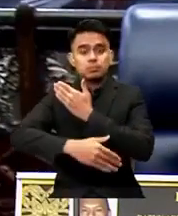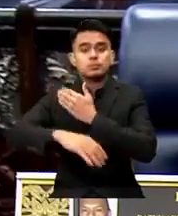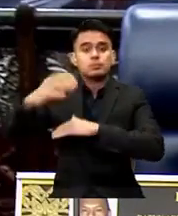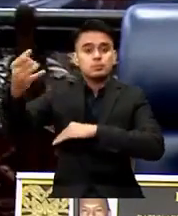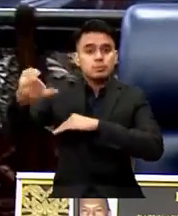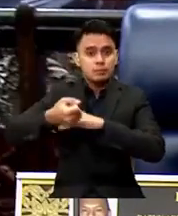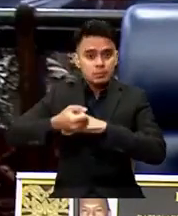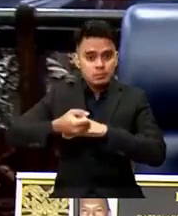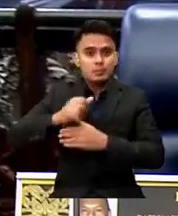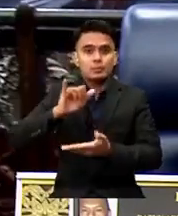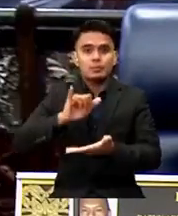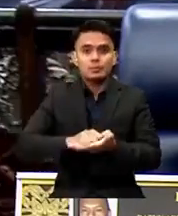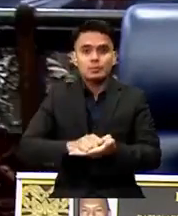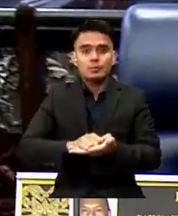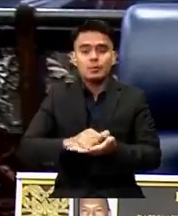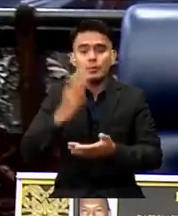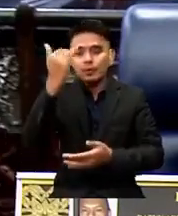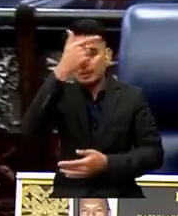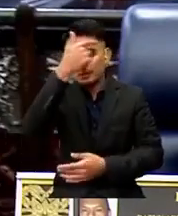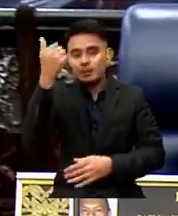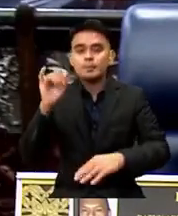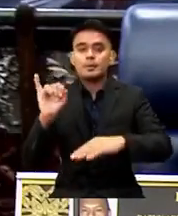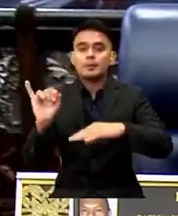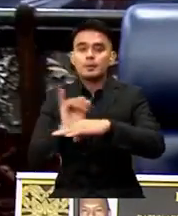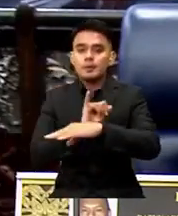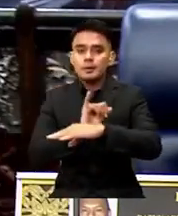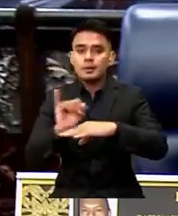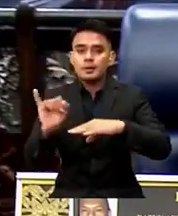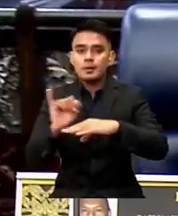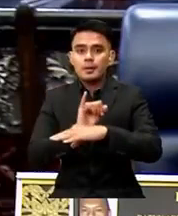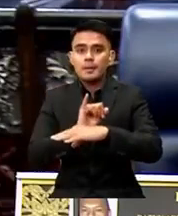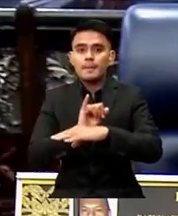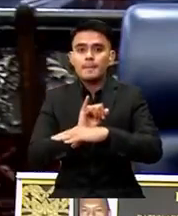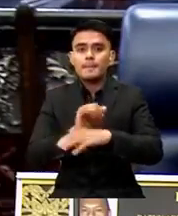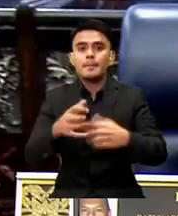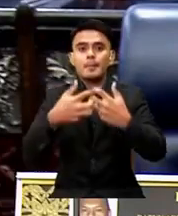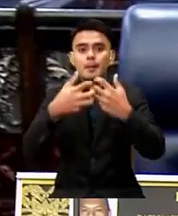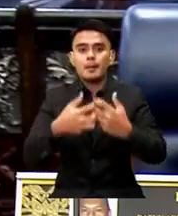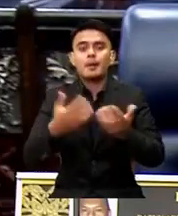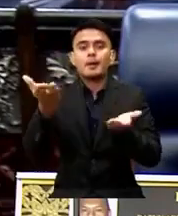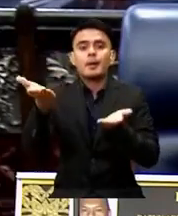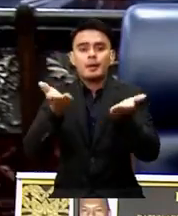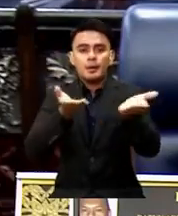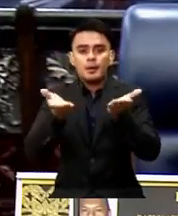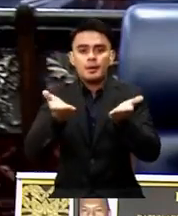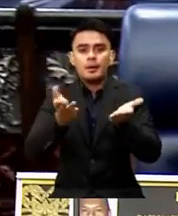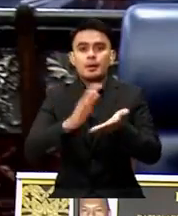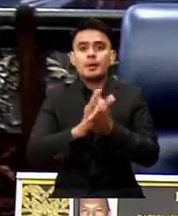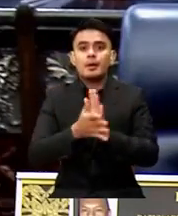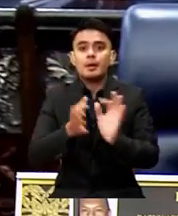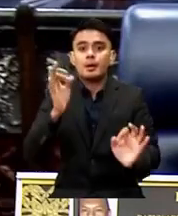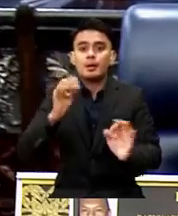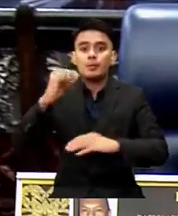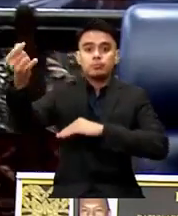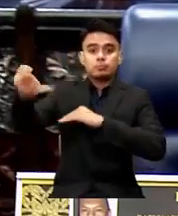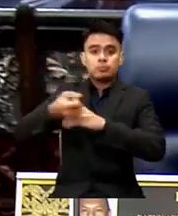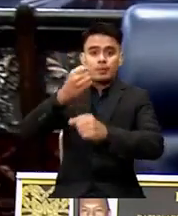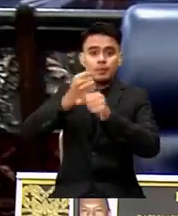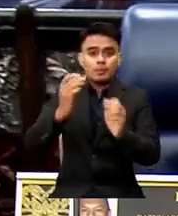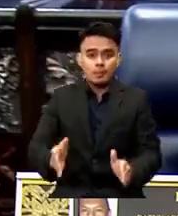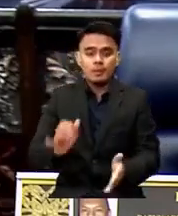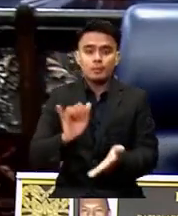dibawa masuk atas industri manufacturing dan services. Jadi bila dia masuk kat sini,